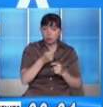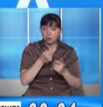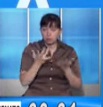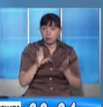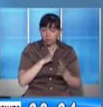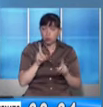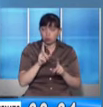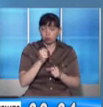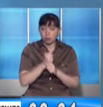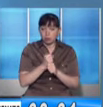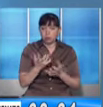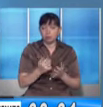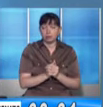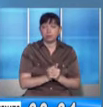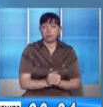sens?